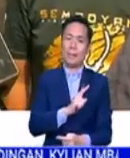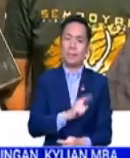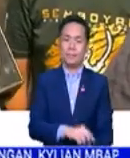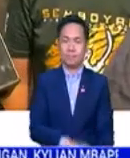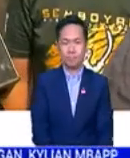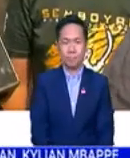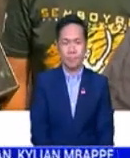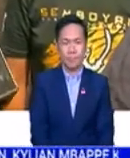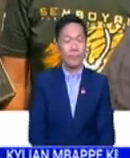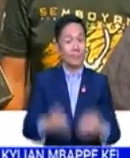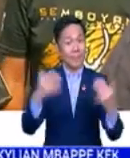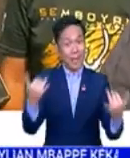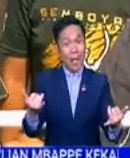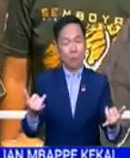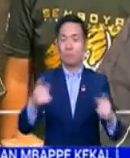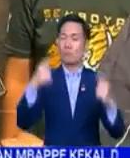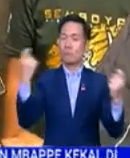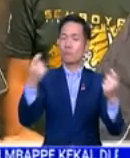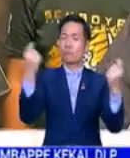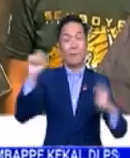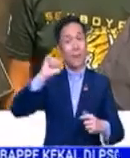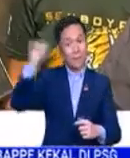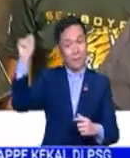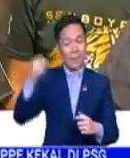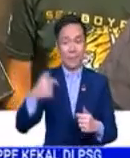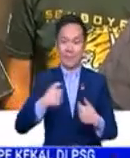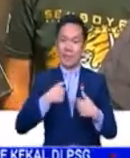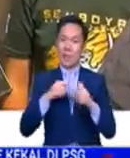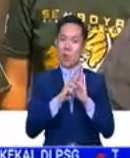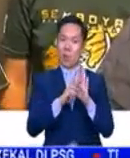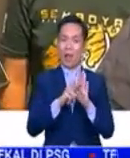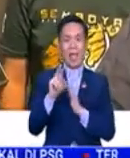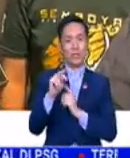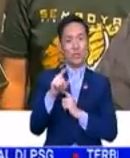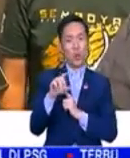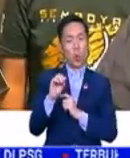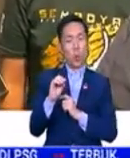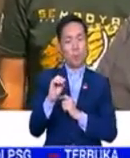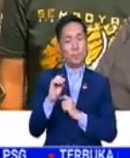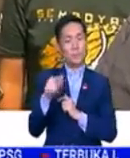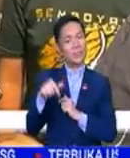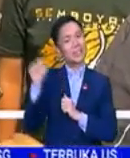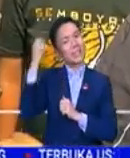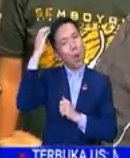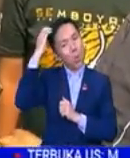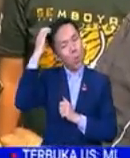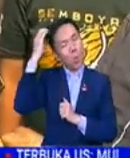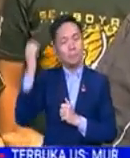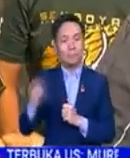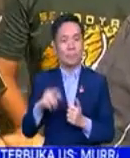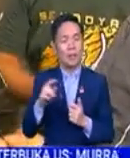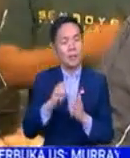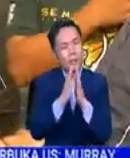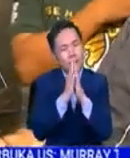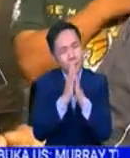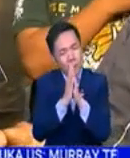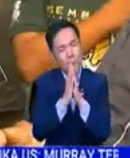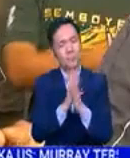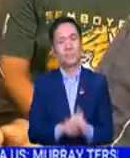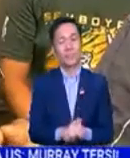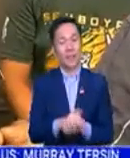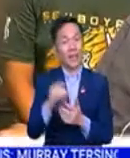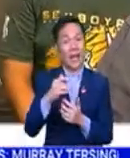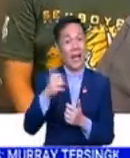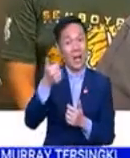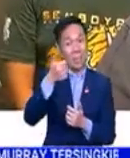Dan sempena bulan kemerdekaan ini, saya bagi pihak NGO Negeri Selangor mohon supaya